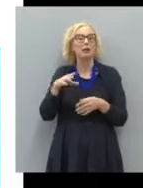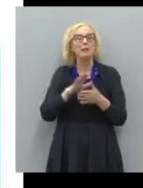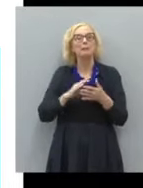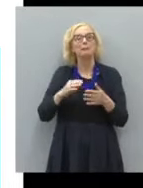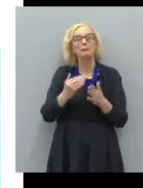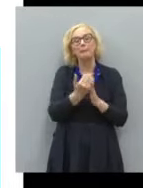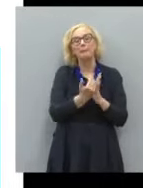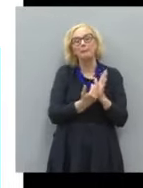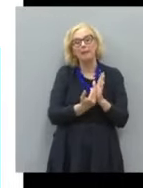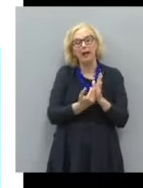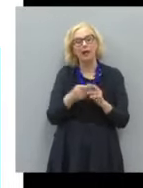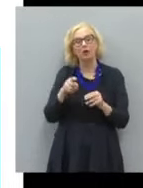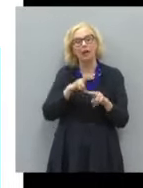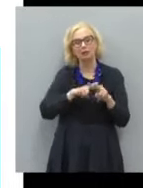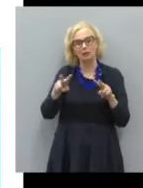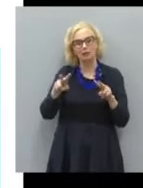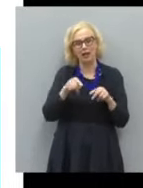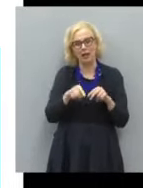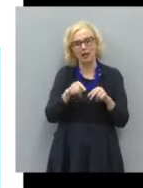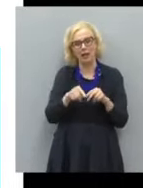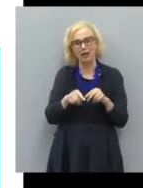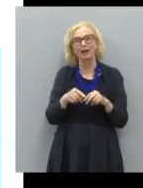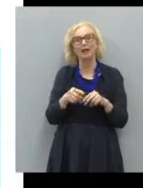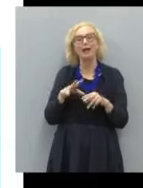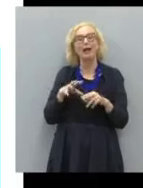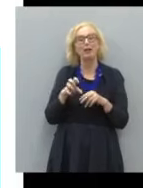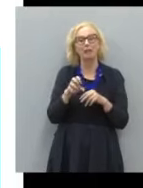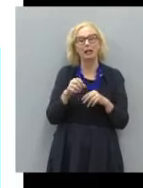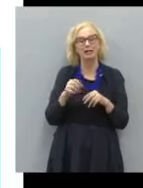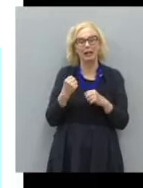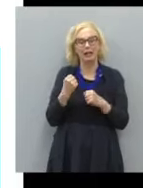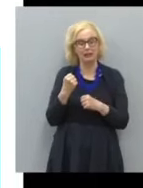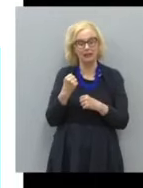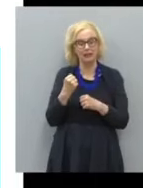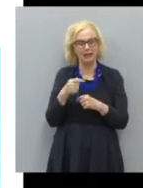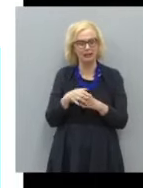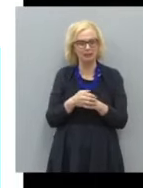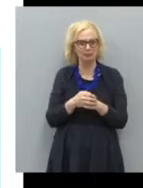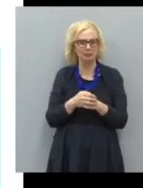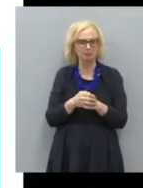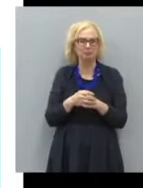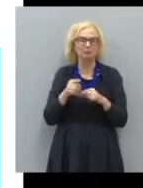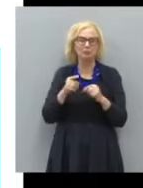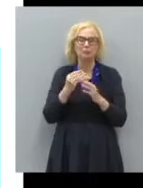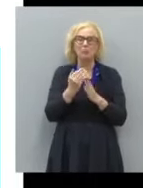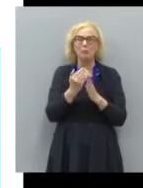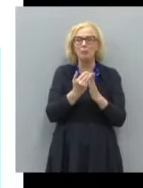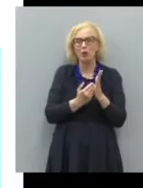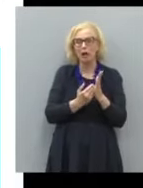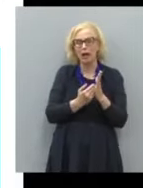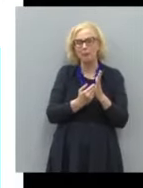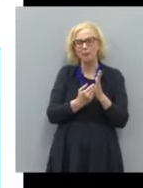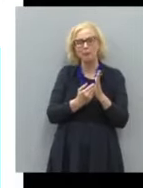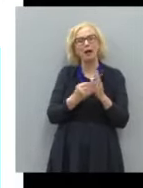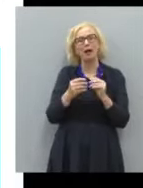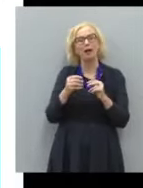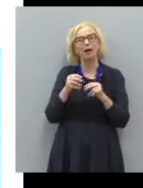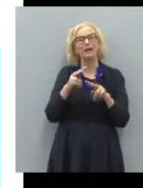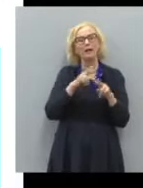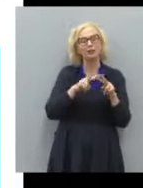resilienza i fondi strutturali della nuova programmazione europea sia festa che fs plus